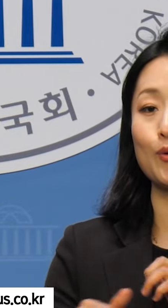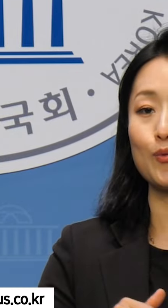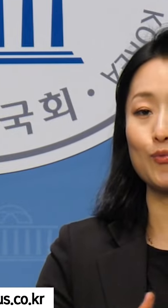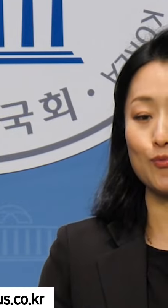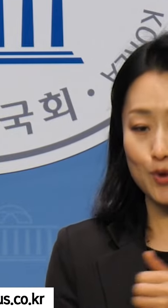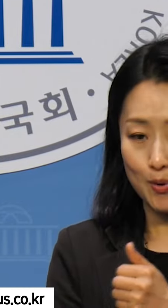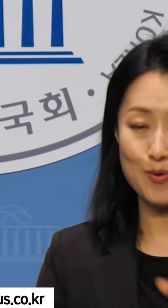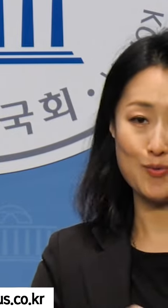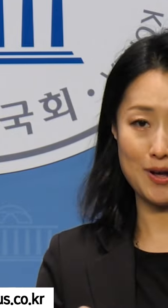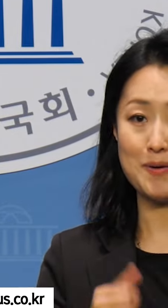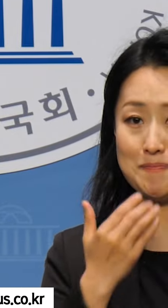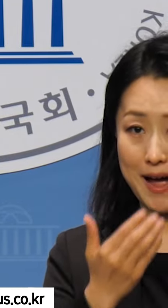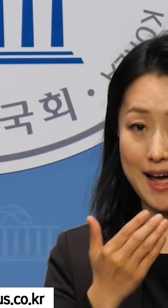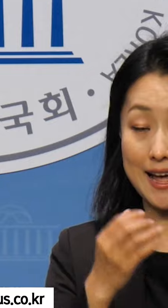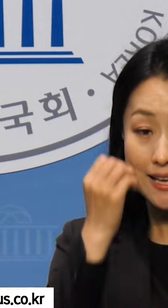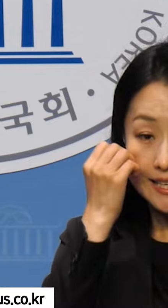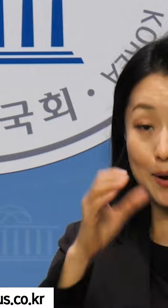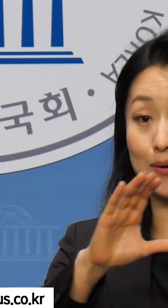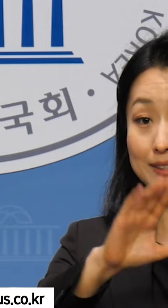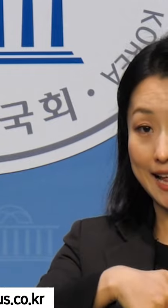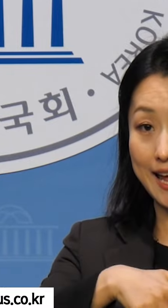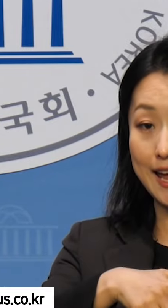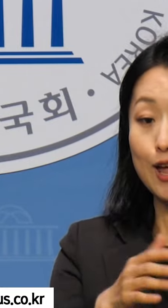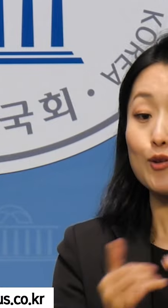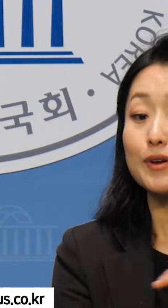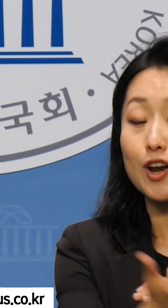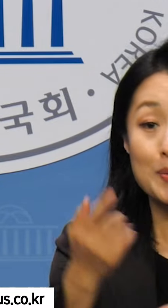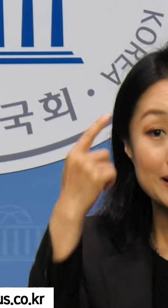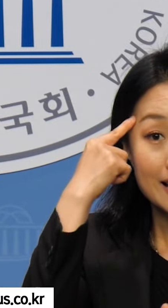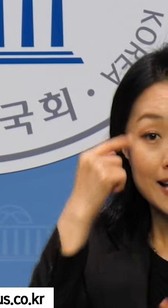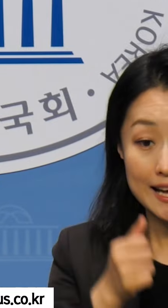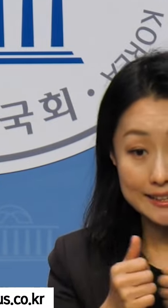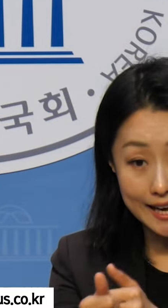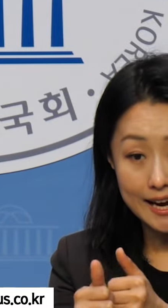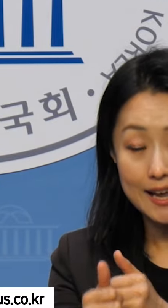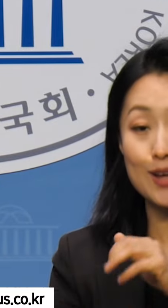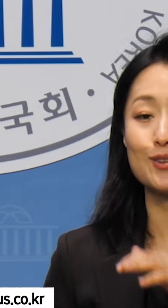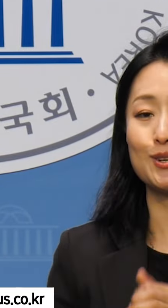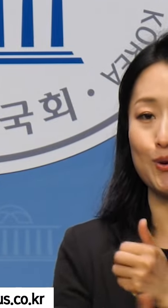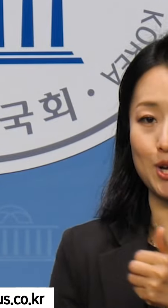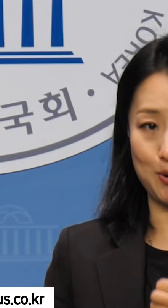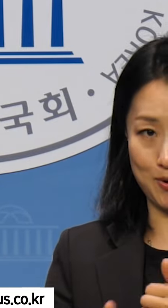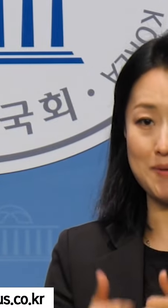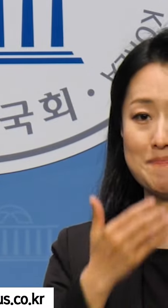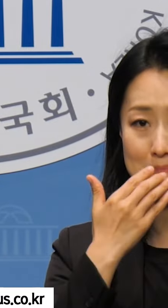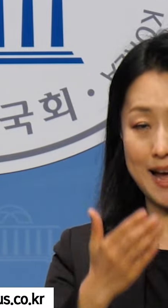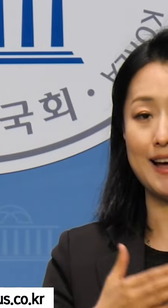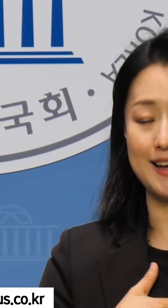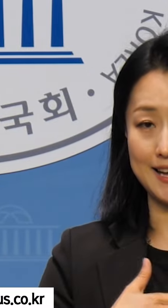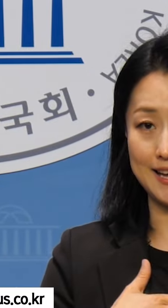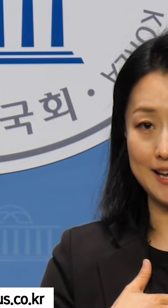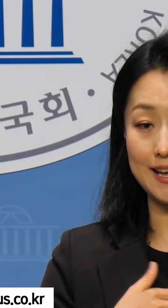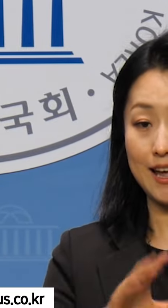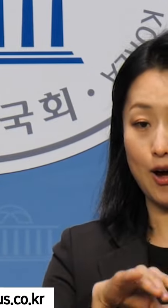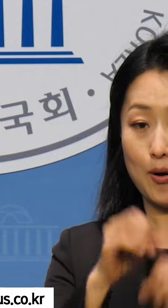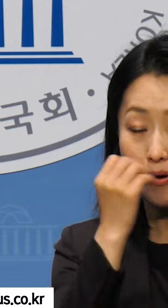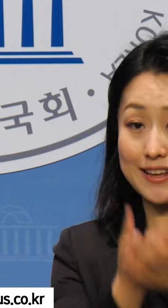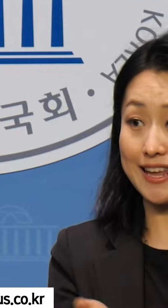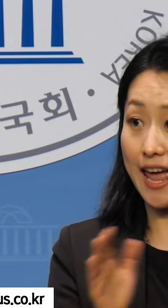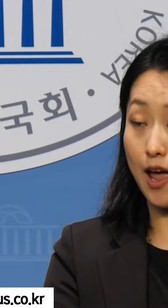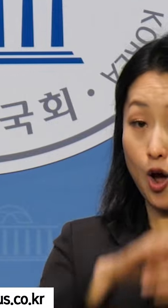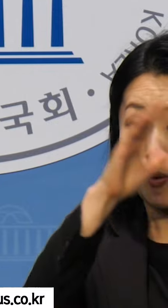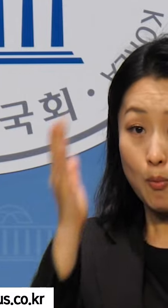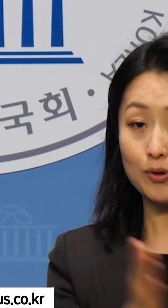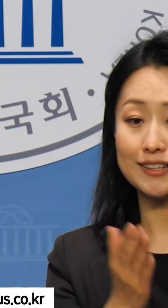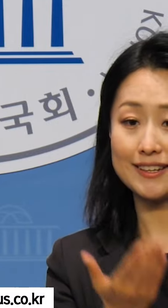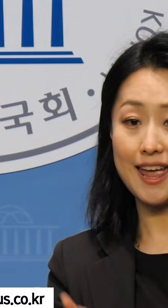되겠습니다. 새 시대를 갈망하는 국민의 뜻을 따르는 최고위원이 되겠습니다. 언론개혁을 비롯한 모든